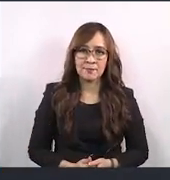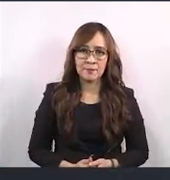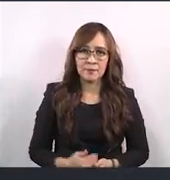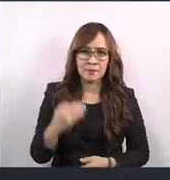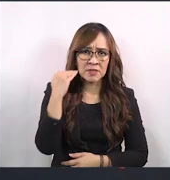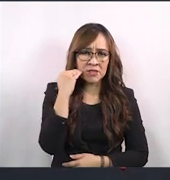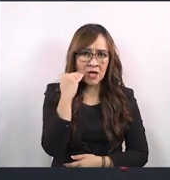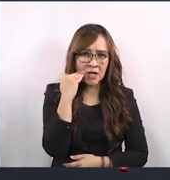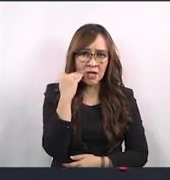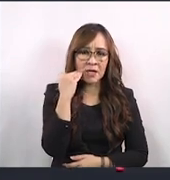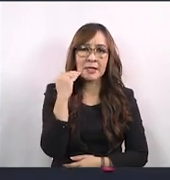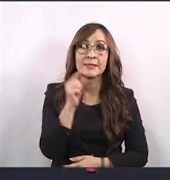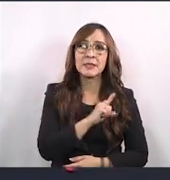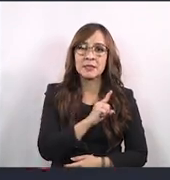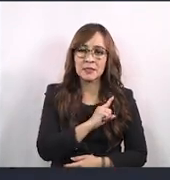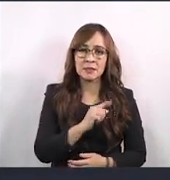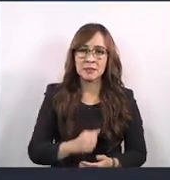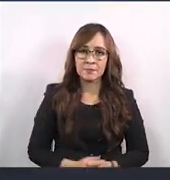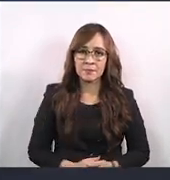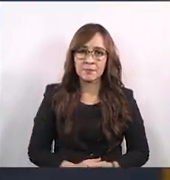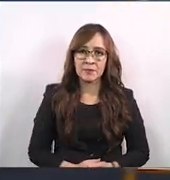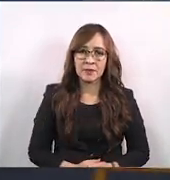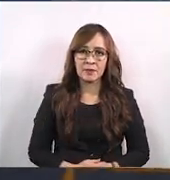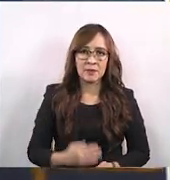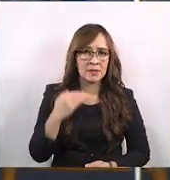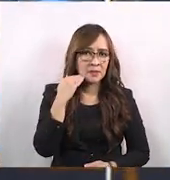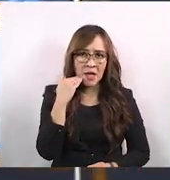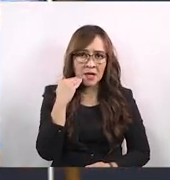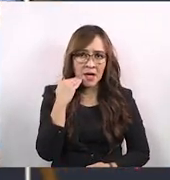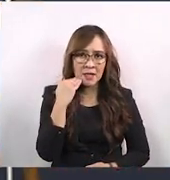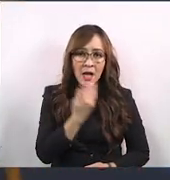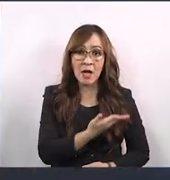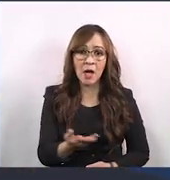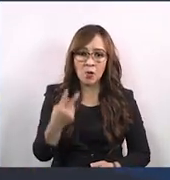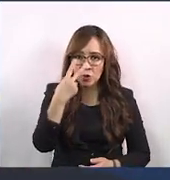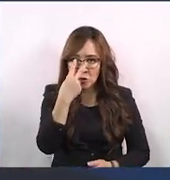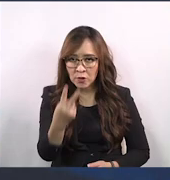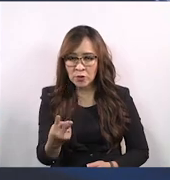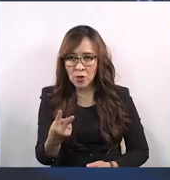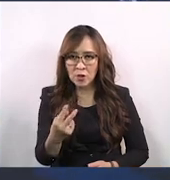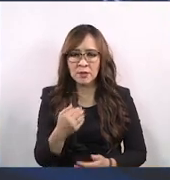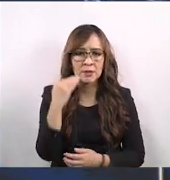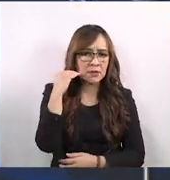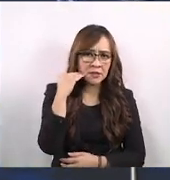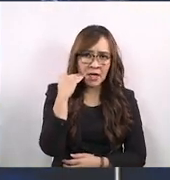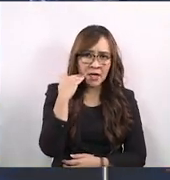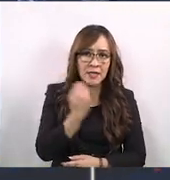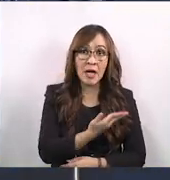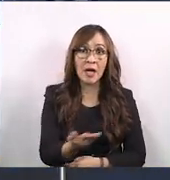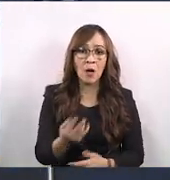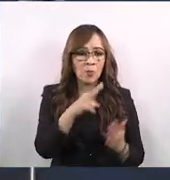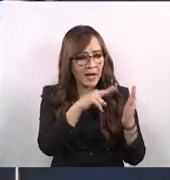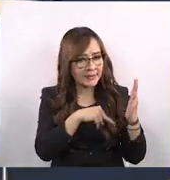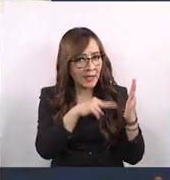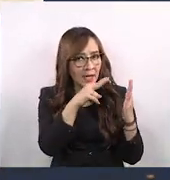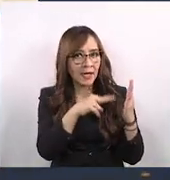mudah jaga diri jaga yang kau tonton jagain kau baca jaga pergaulanmu jangan sampai kau tertipu